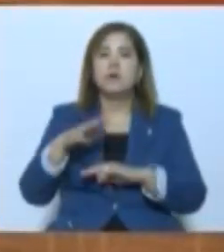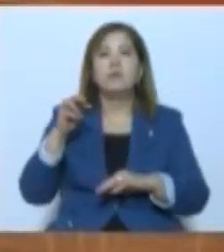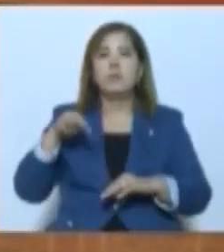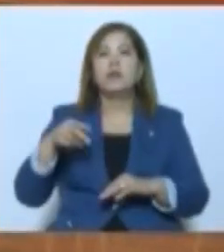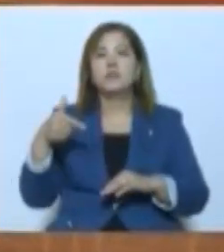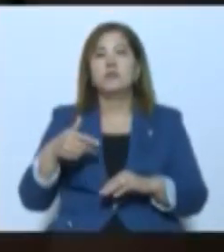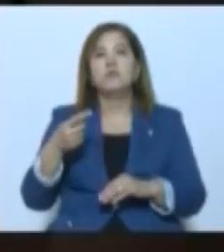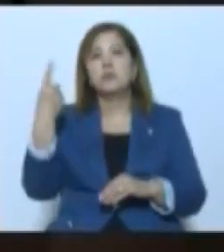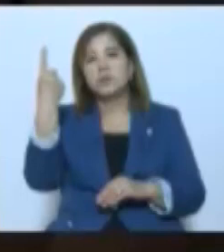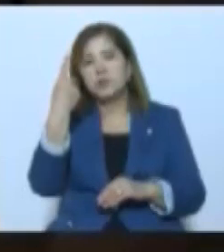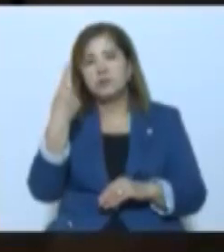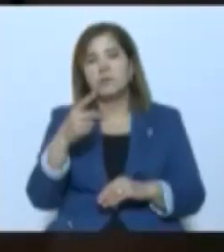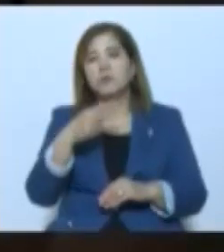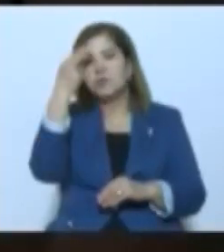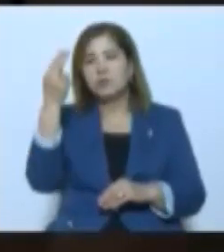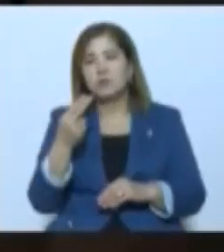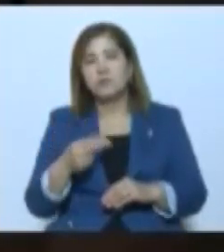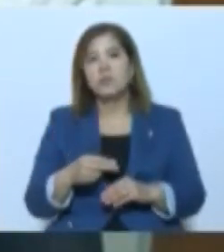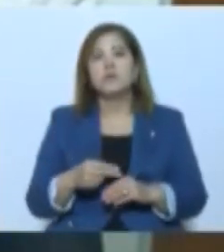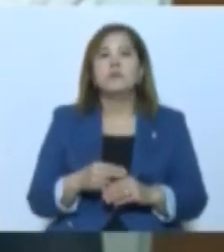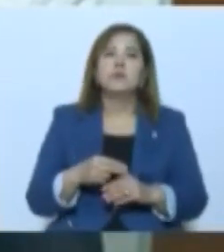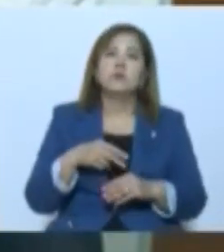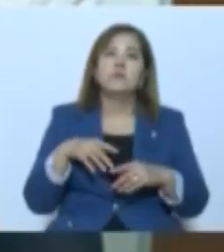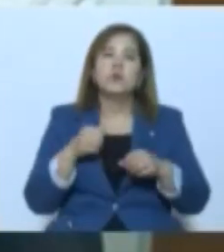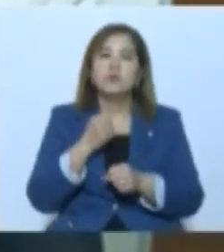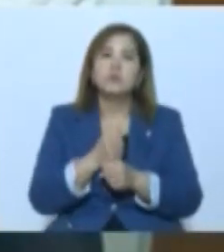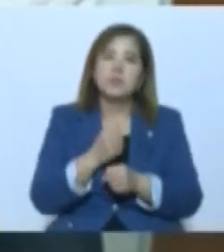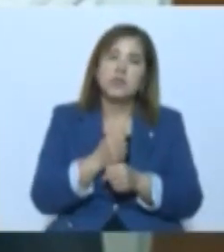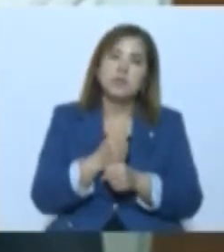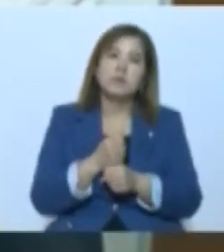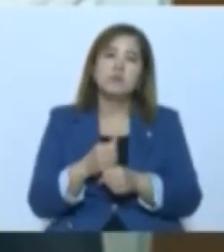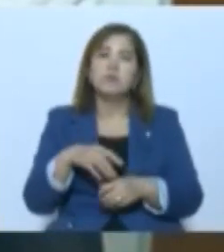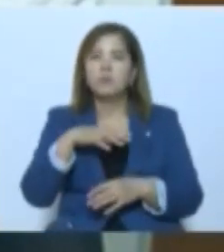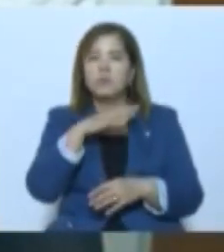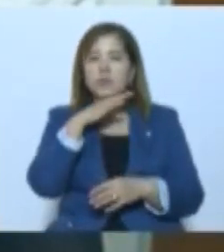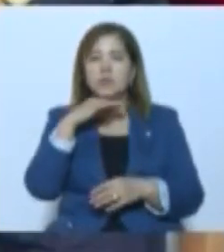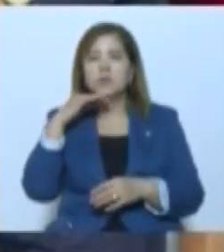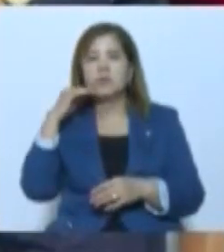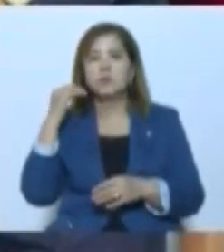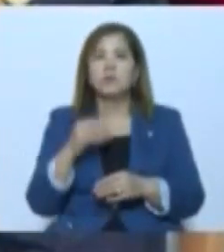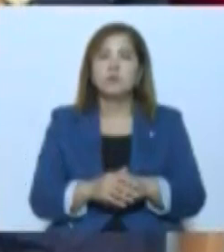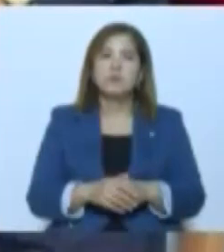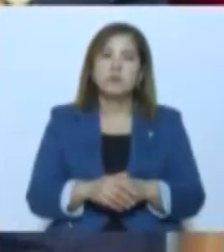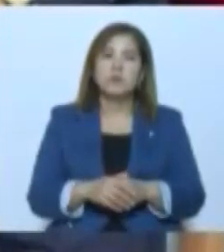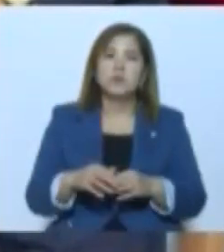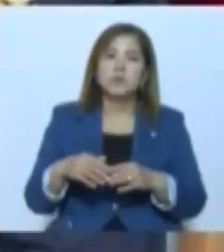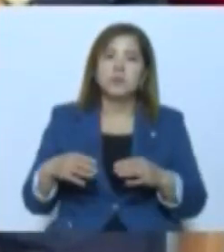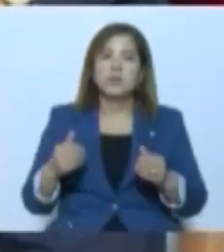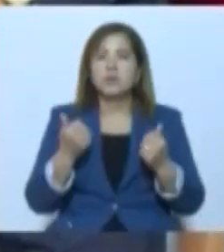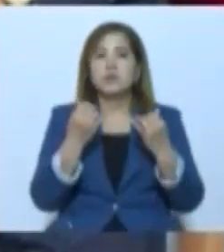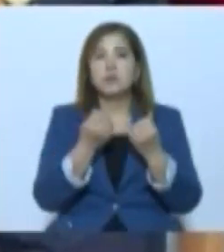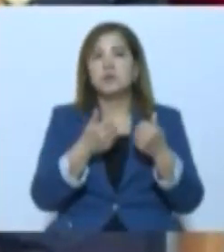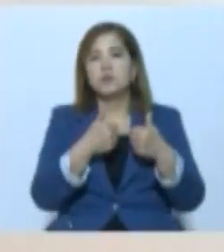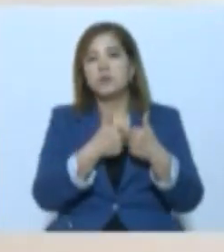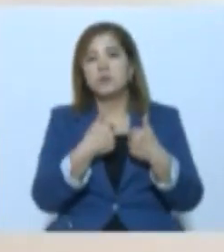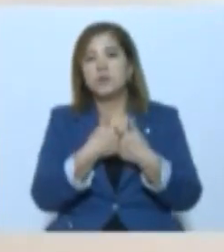единственный мастер художественной резьбы его изделия пользуются большим спросом не только среди местного населения но и у жителей соседних областей